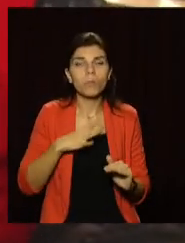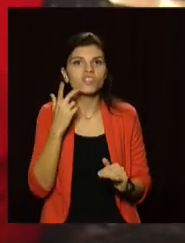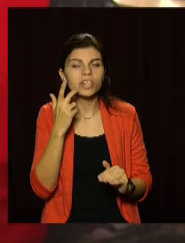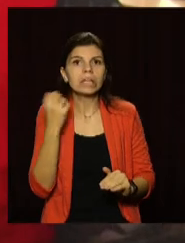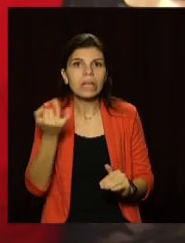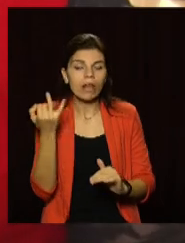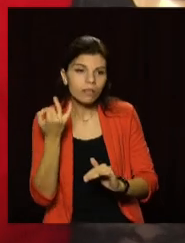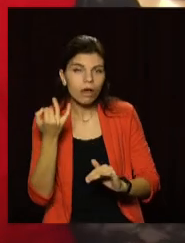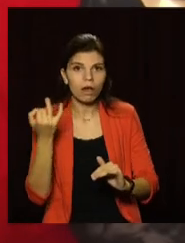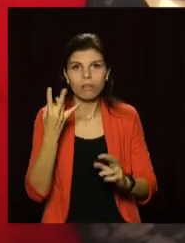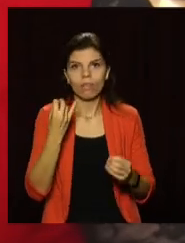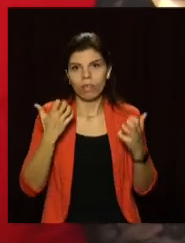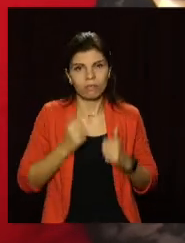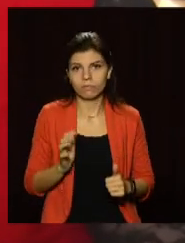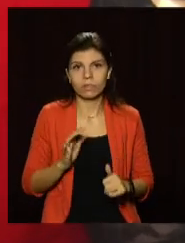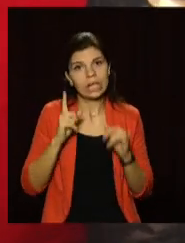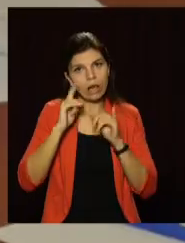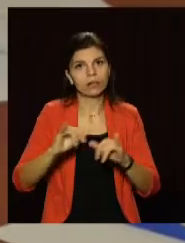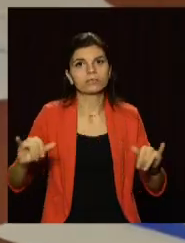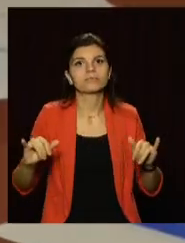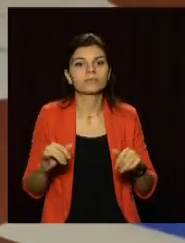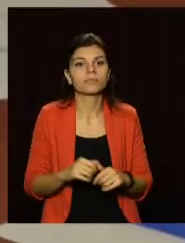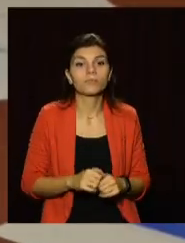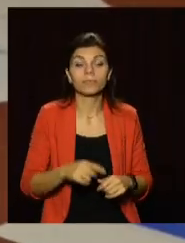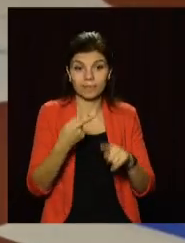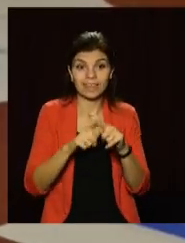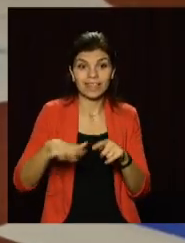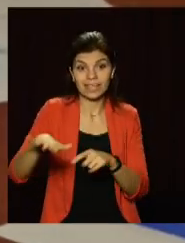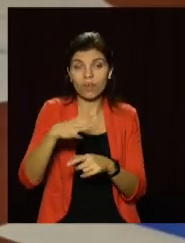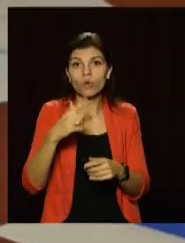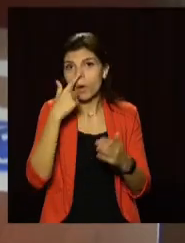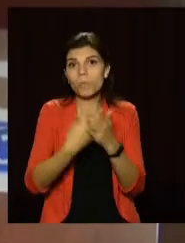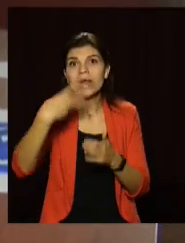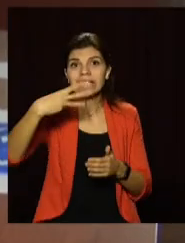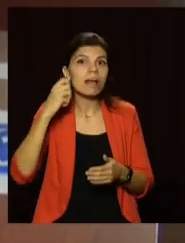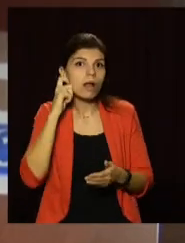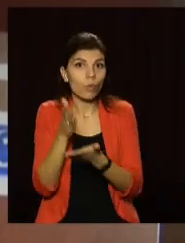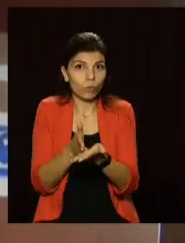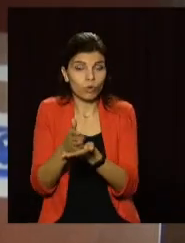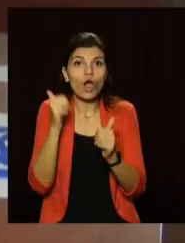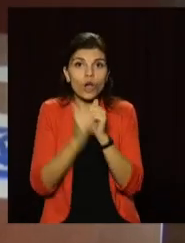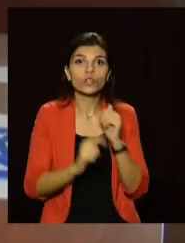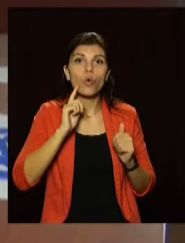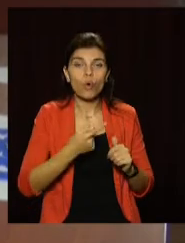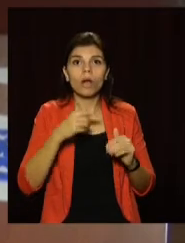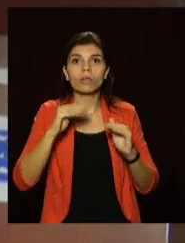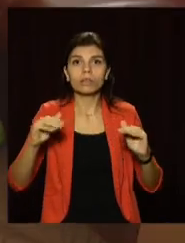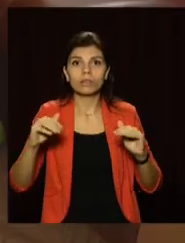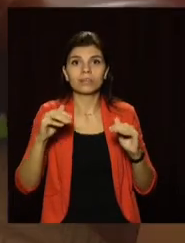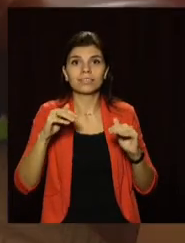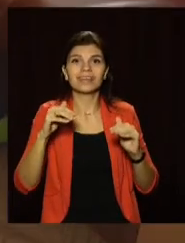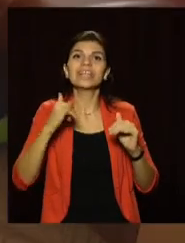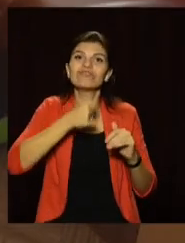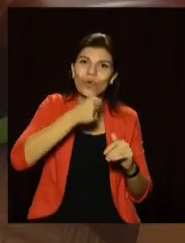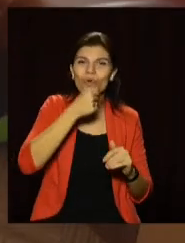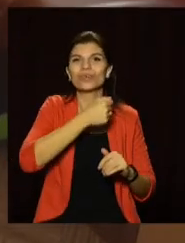постійно інтересно і вони розвивались. Територіальний центр працює вже понад 30 років. З кожним роком кількість підопічних територіального